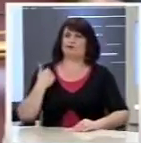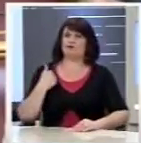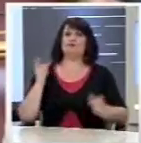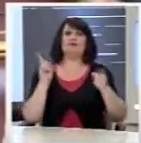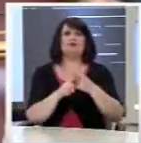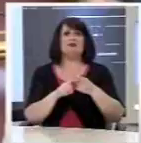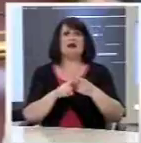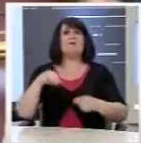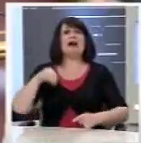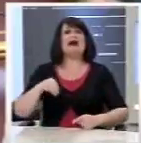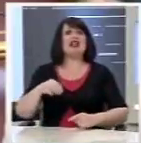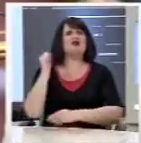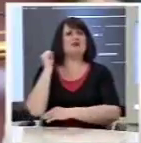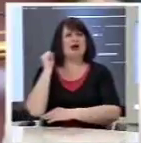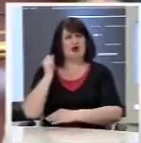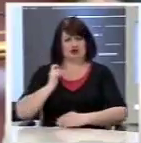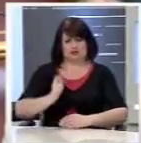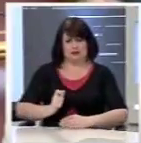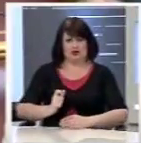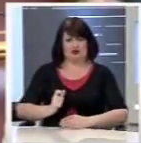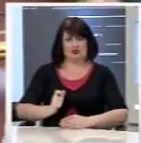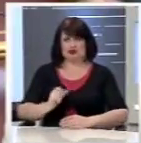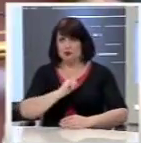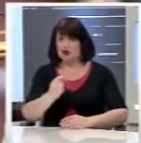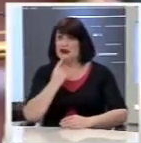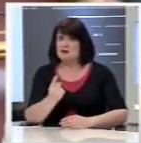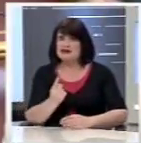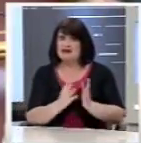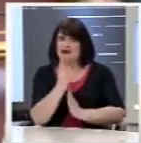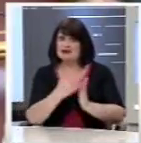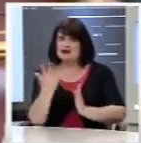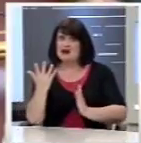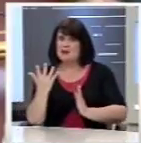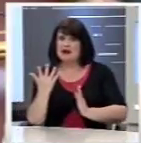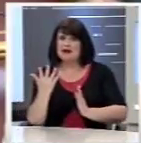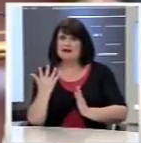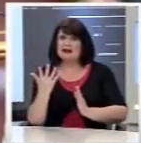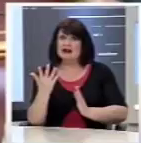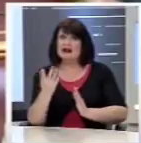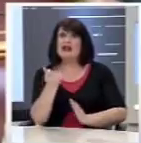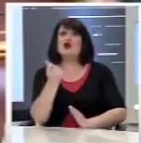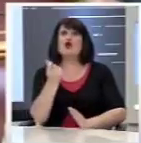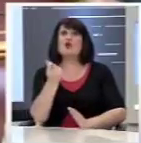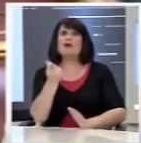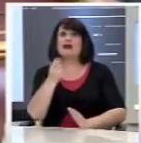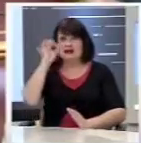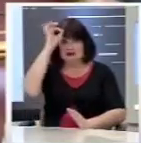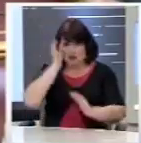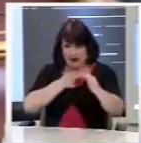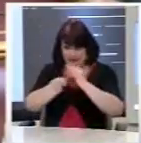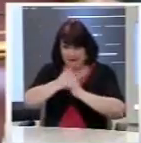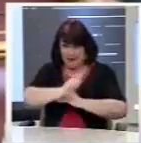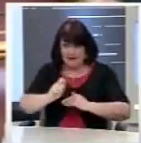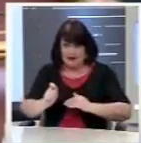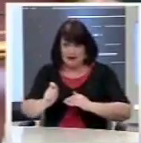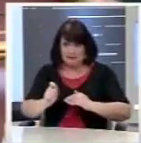ποτέ τον κύριο Μαρινάκη, λέτε. 14-15 του μηνός μπήκε η οικονομική αστυνομία στο γραφείο του. Στις 16 το μήνος